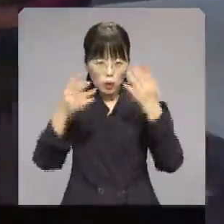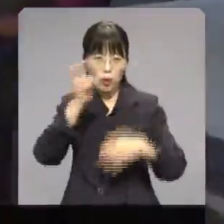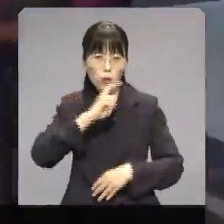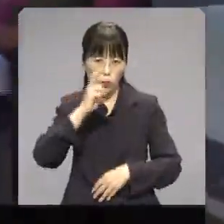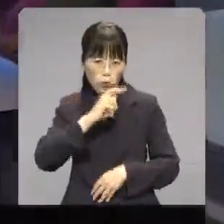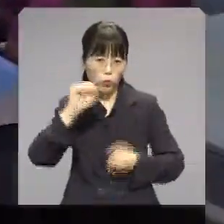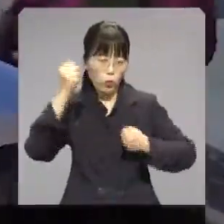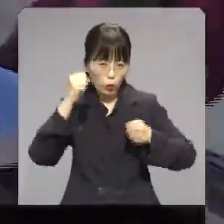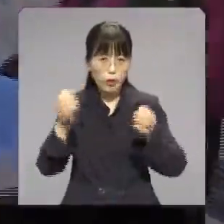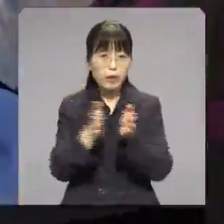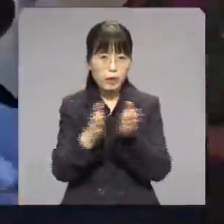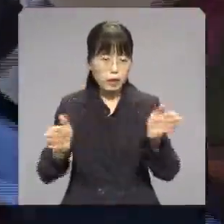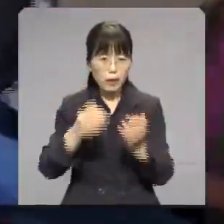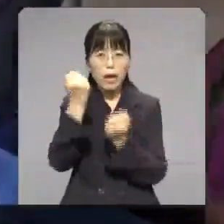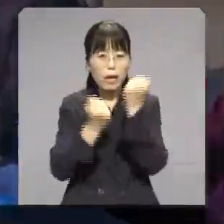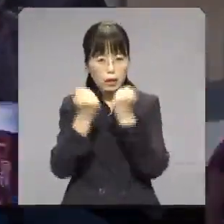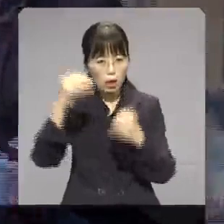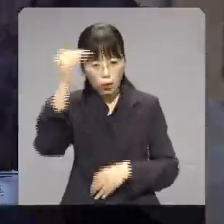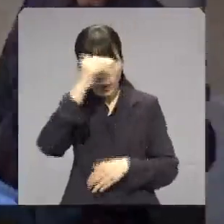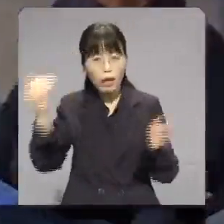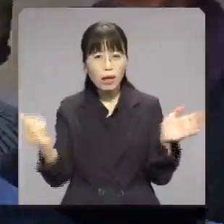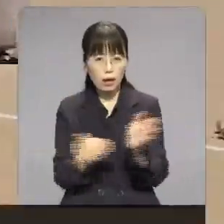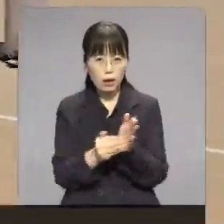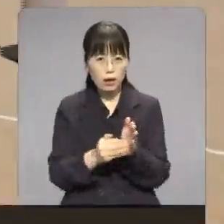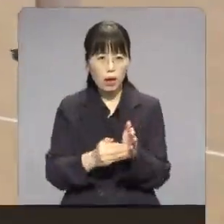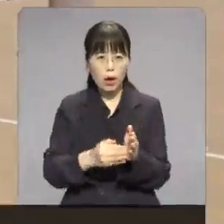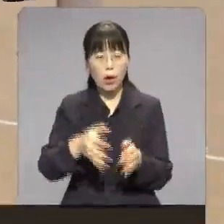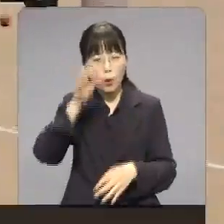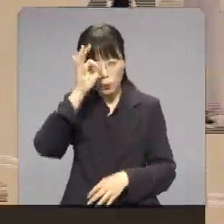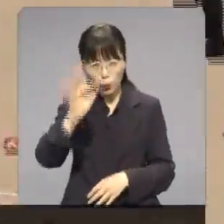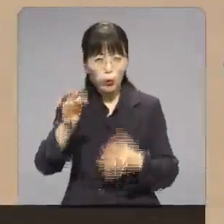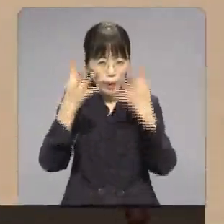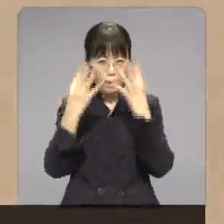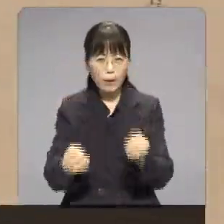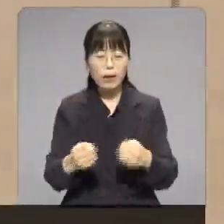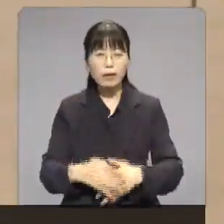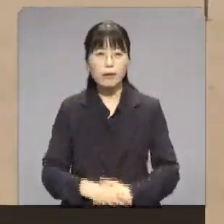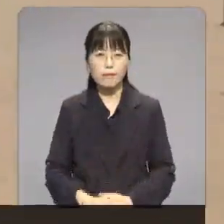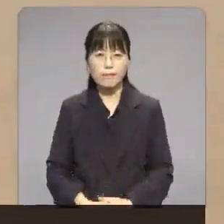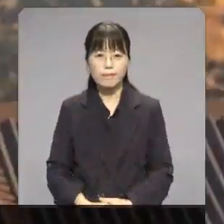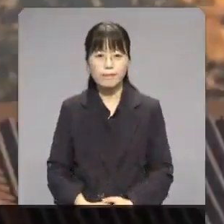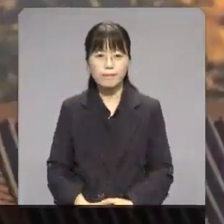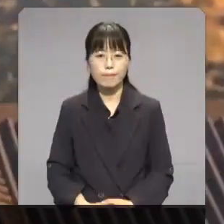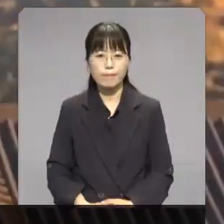시작해 전시관 해설을 관람까지 볼거리가 풍성했습니다.